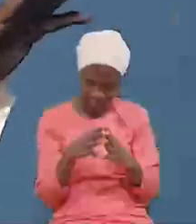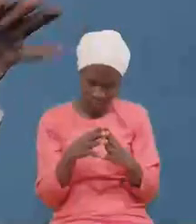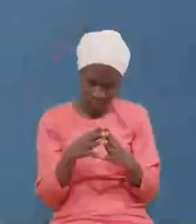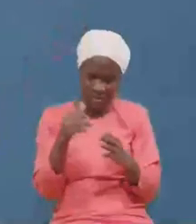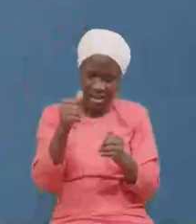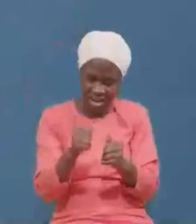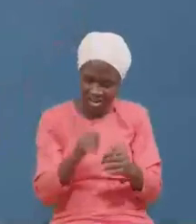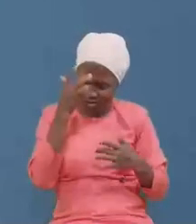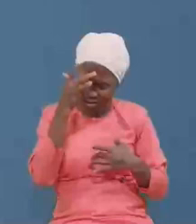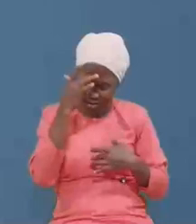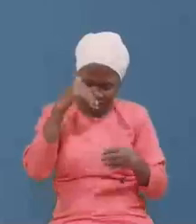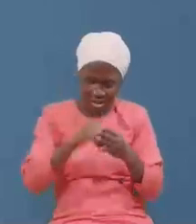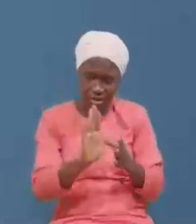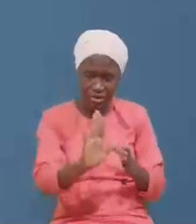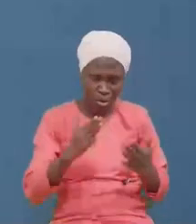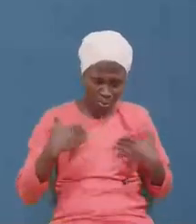Toute maladie dans votre corps,